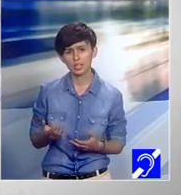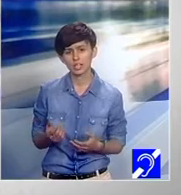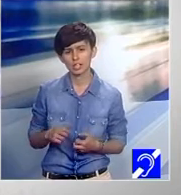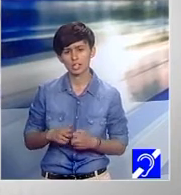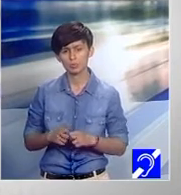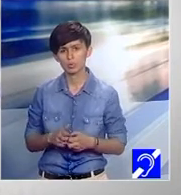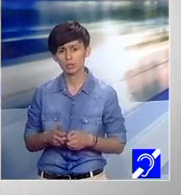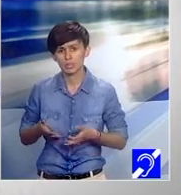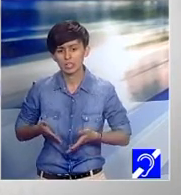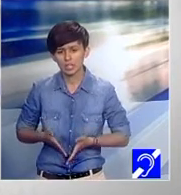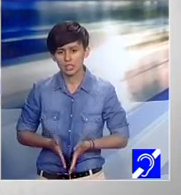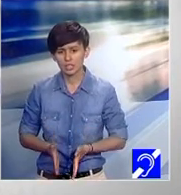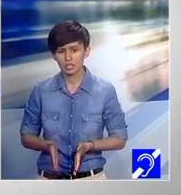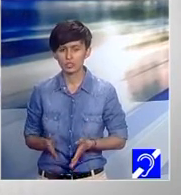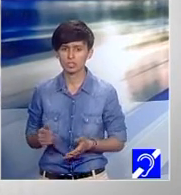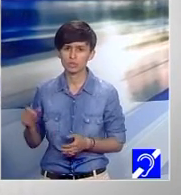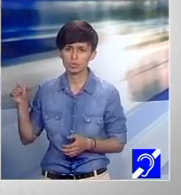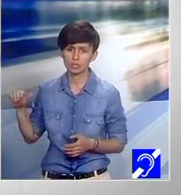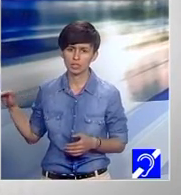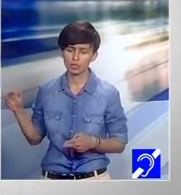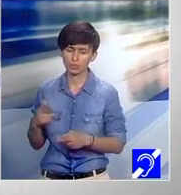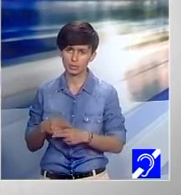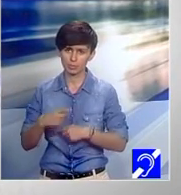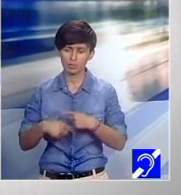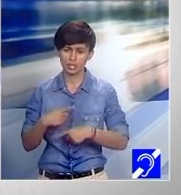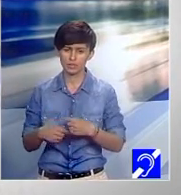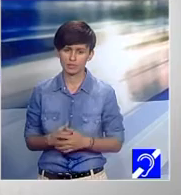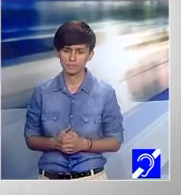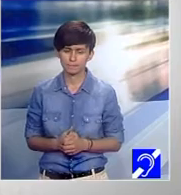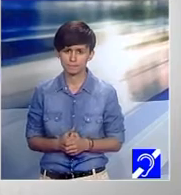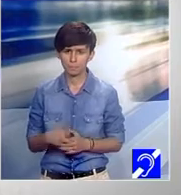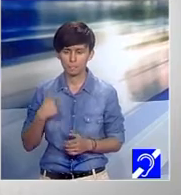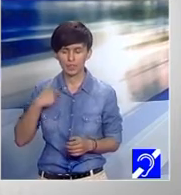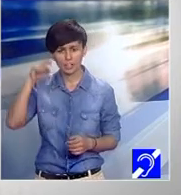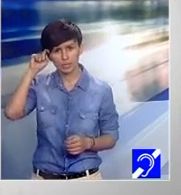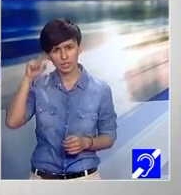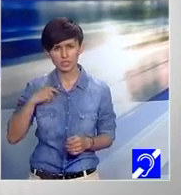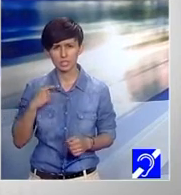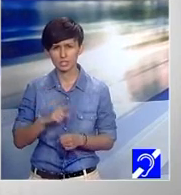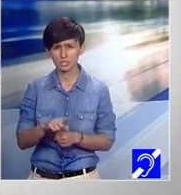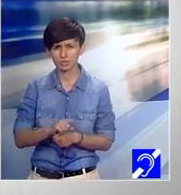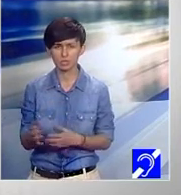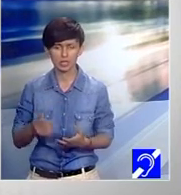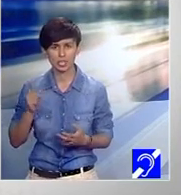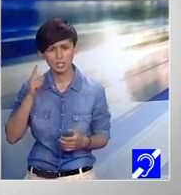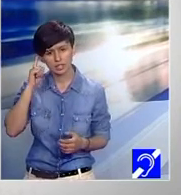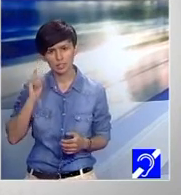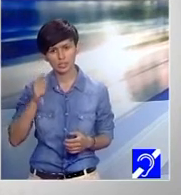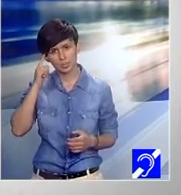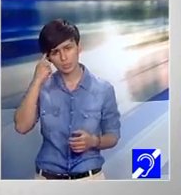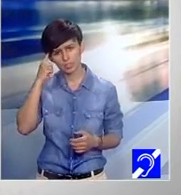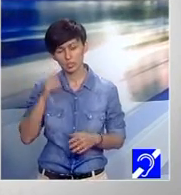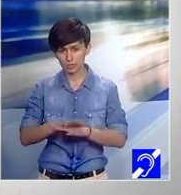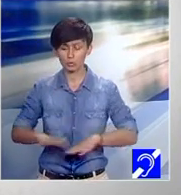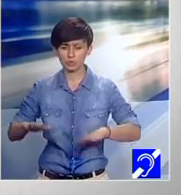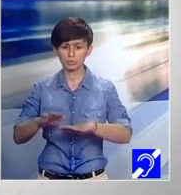bolnav confirmat pe cau. Și atunci consider fenilcetonuria o chestiune de interes public. De aceea, la nivel mondial,